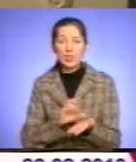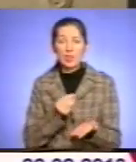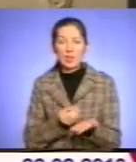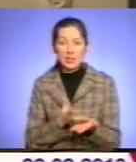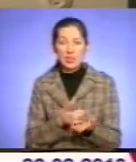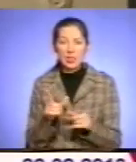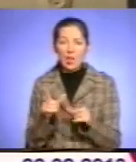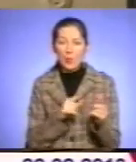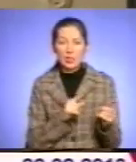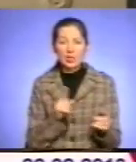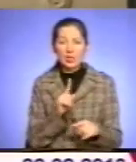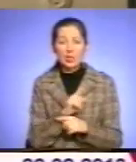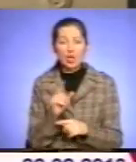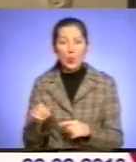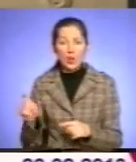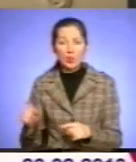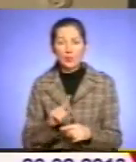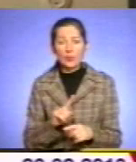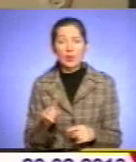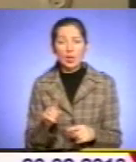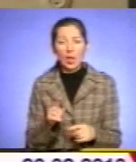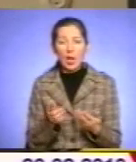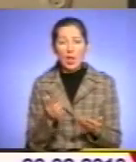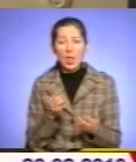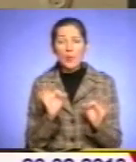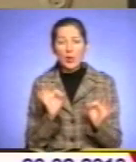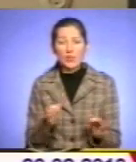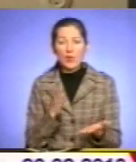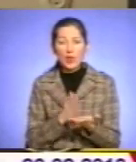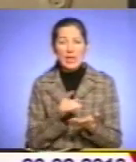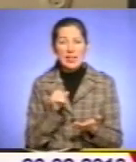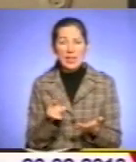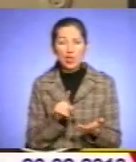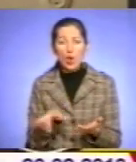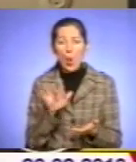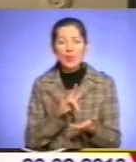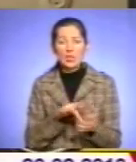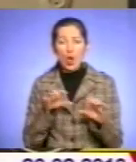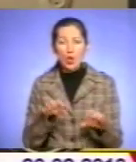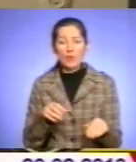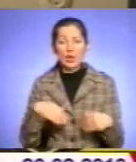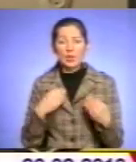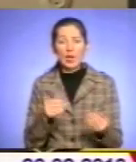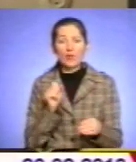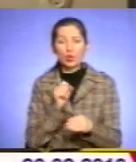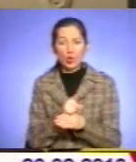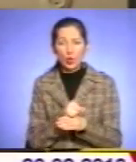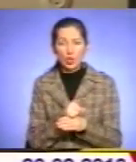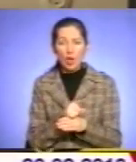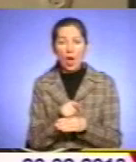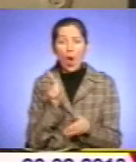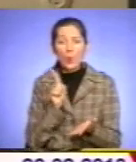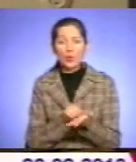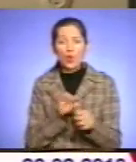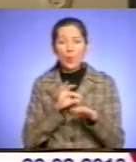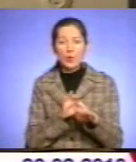Не виключено. А і навіть правдиво є те, що міський голова дав доручення обов'язково